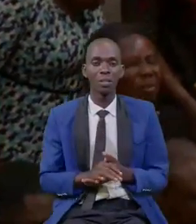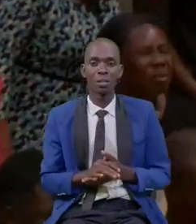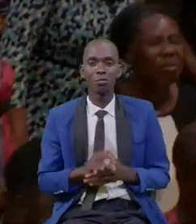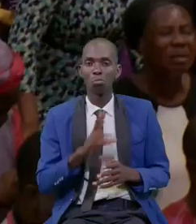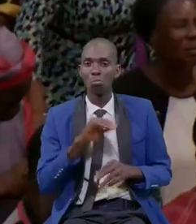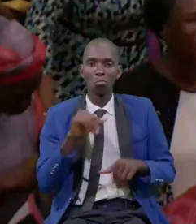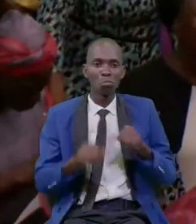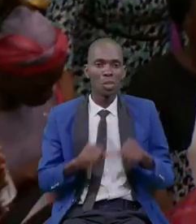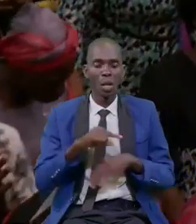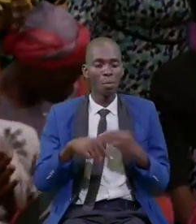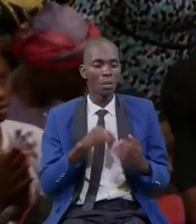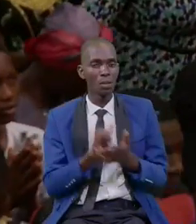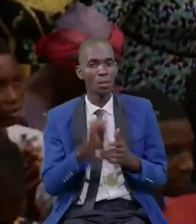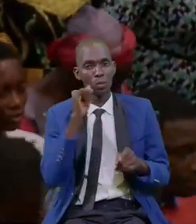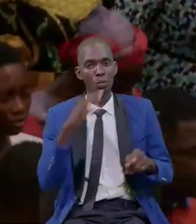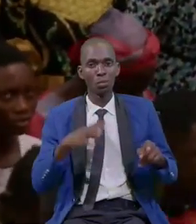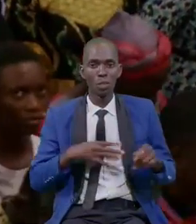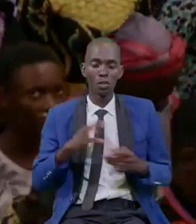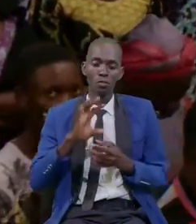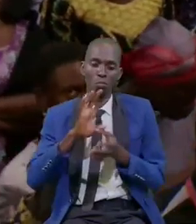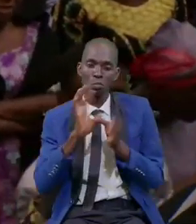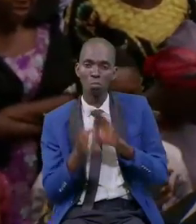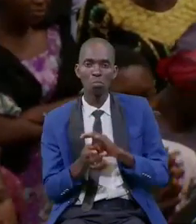au sujet de sa conversion.